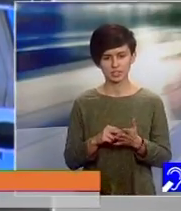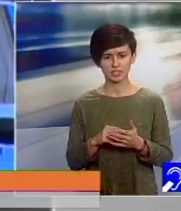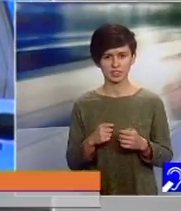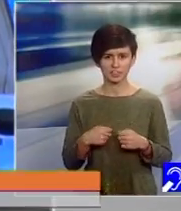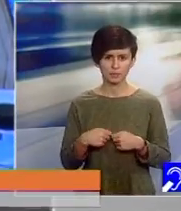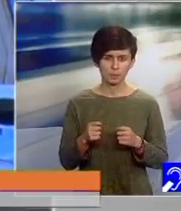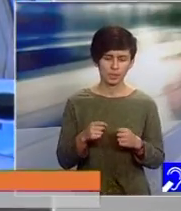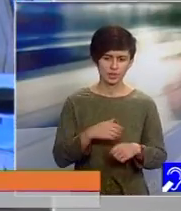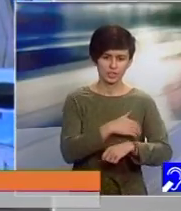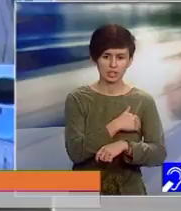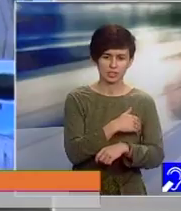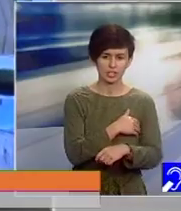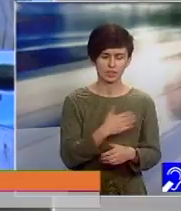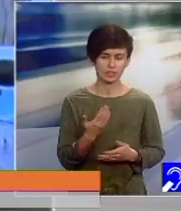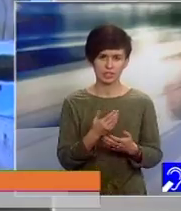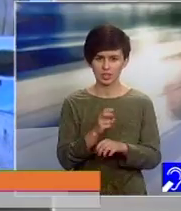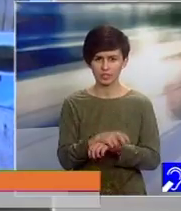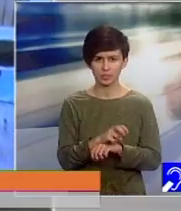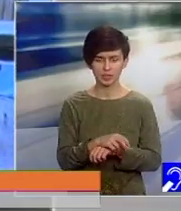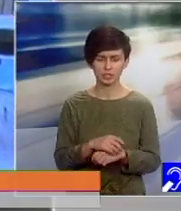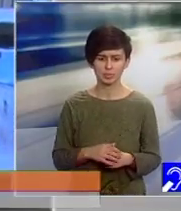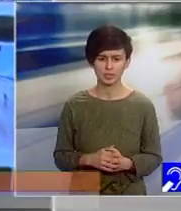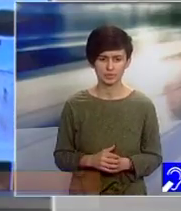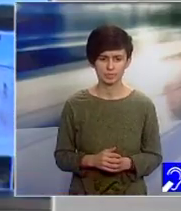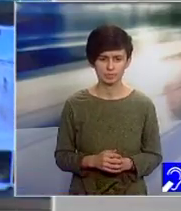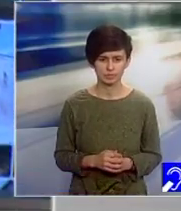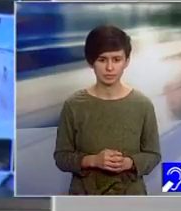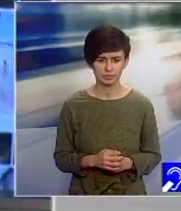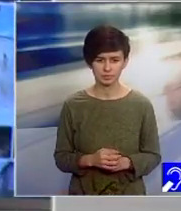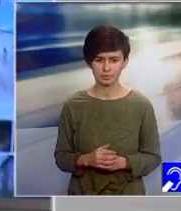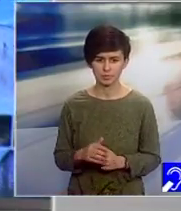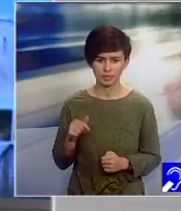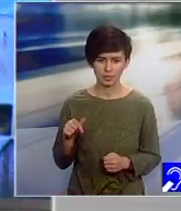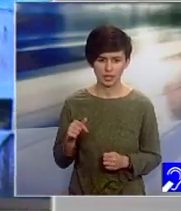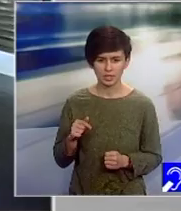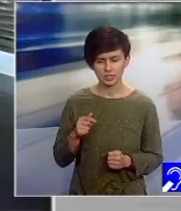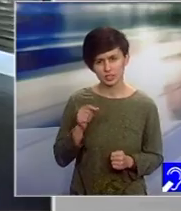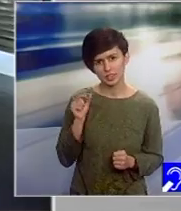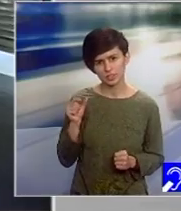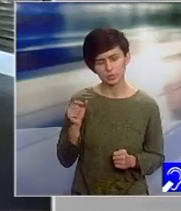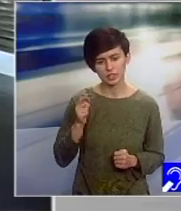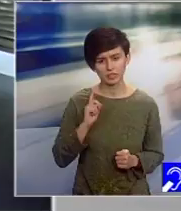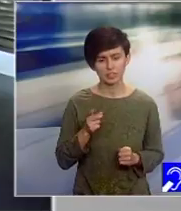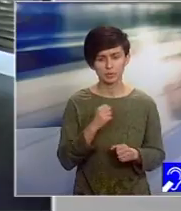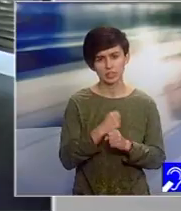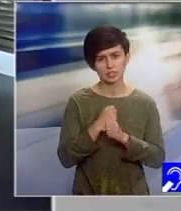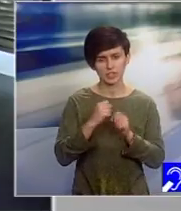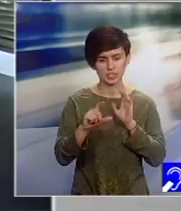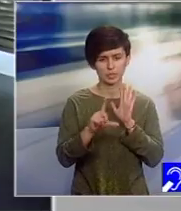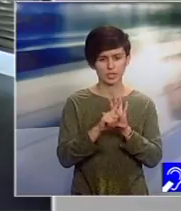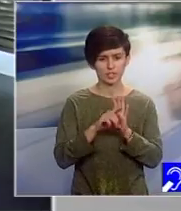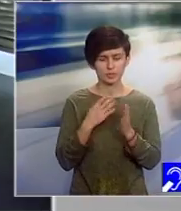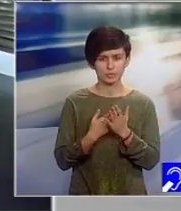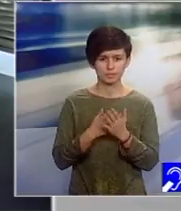elevilor care vor participa din școala noastră. Și pe aceste teme va trebui să facem anumite legi încât să încercăm